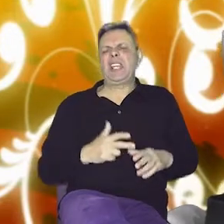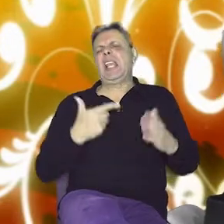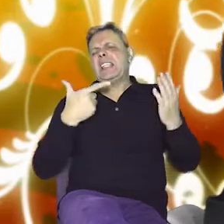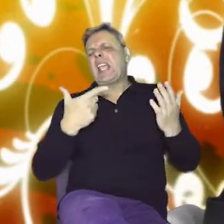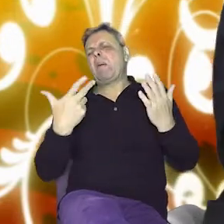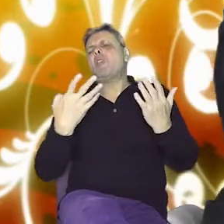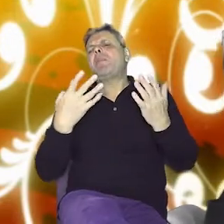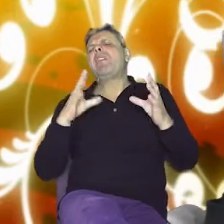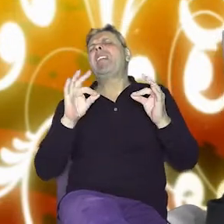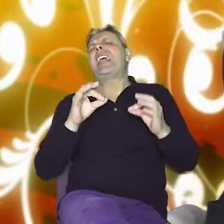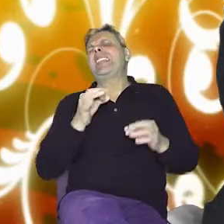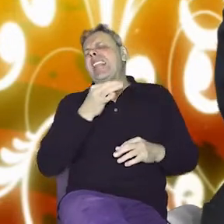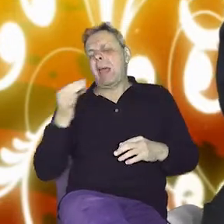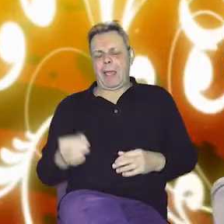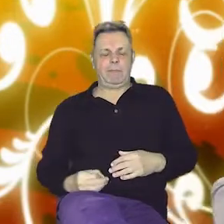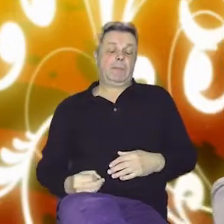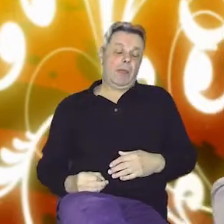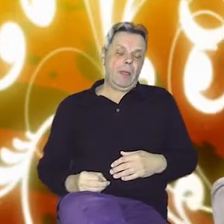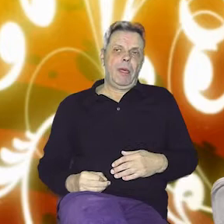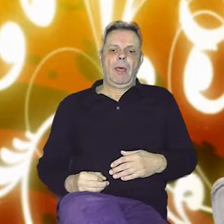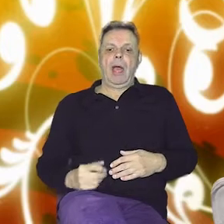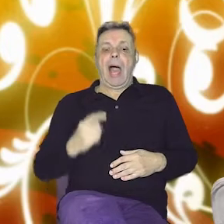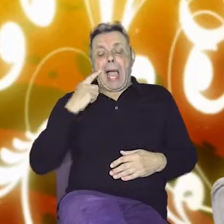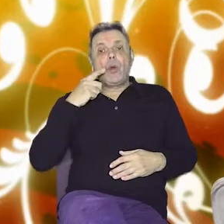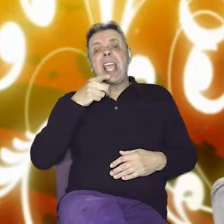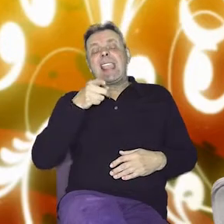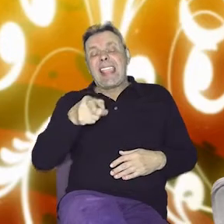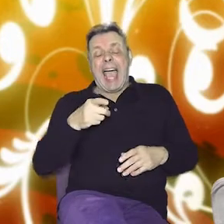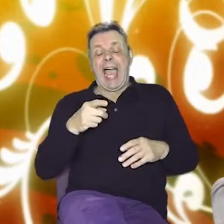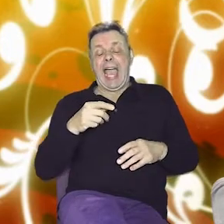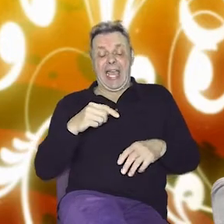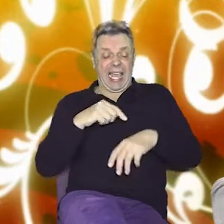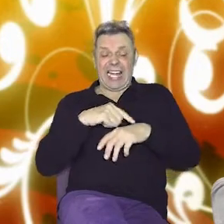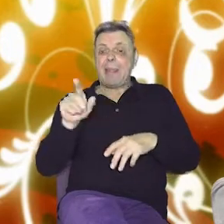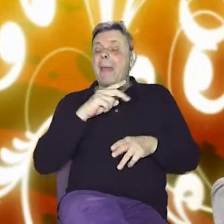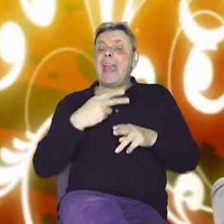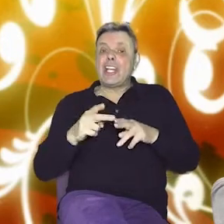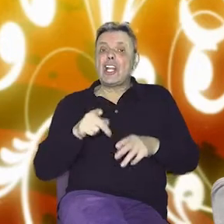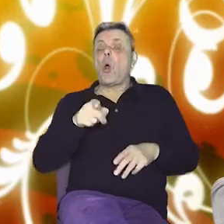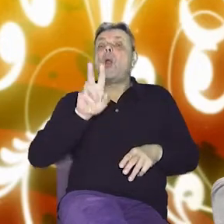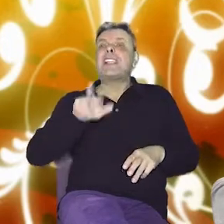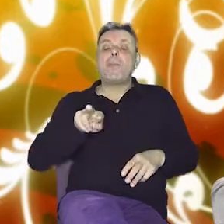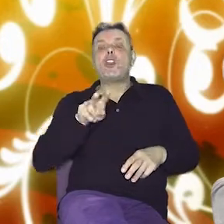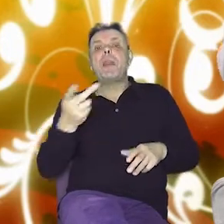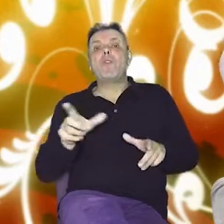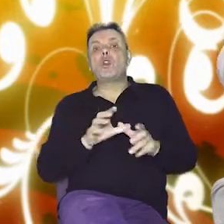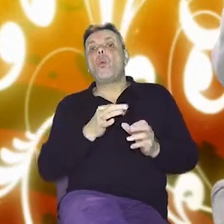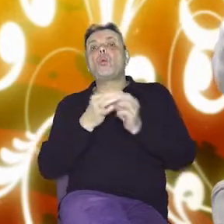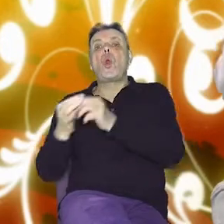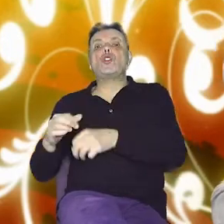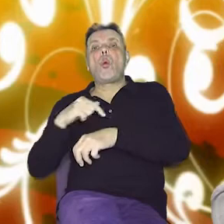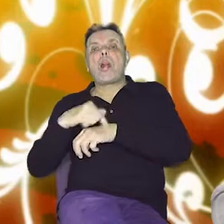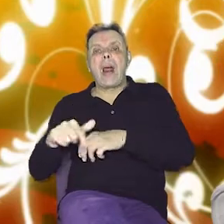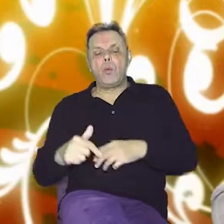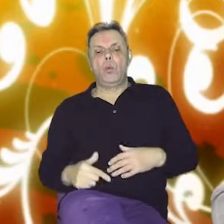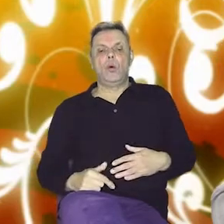10 dana sve riješi. Ta akutna rana, ukoliko se dobro ne sanira, ne riješi, ona može se pretvoriti u kroničnu